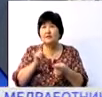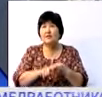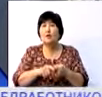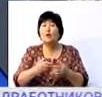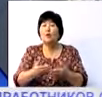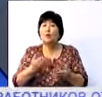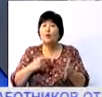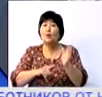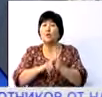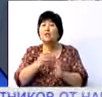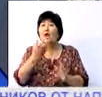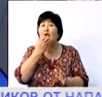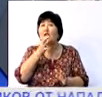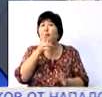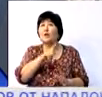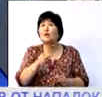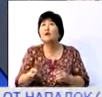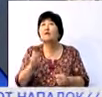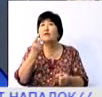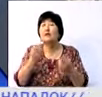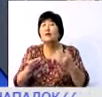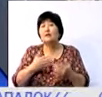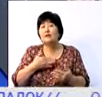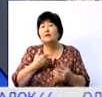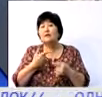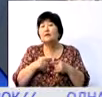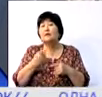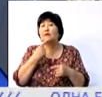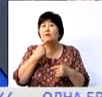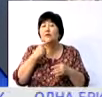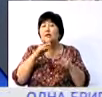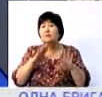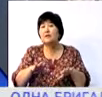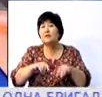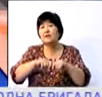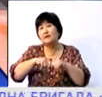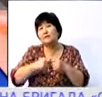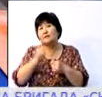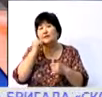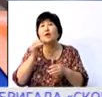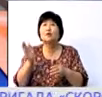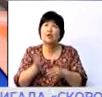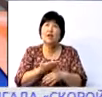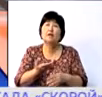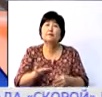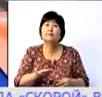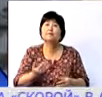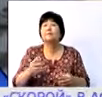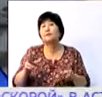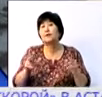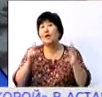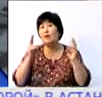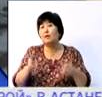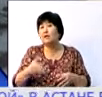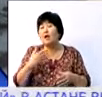до начала отопительного сезона выявляем наши узкие места и устраняем. К счастью,